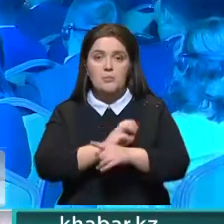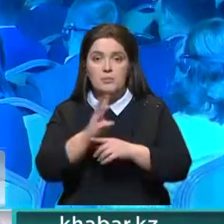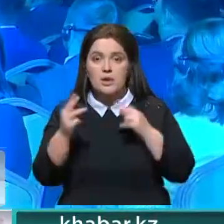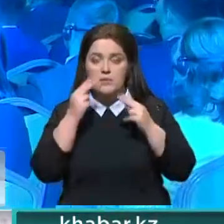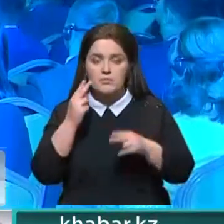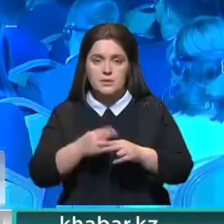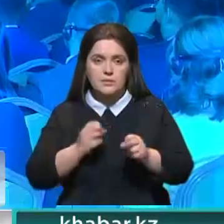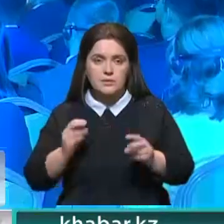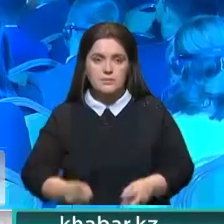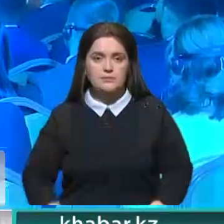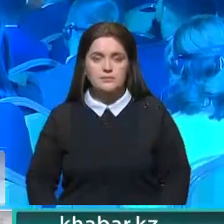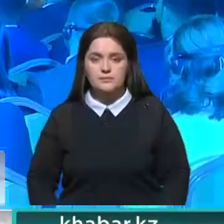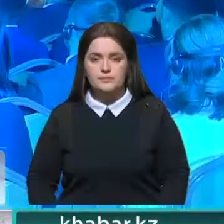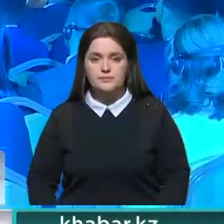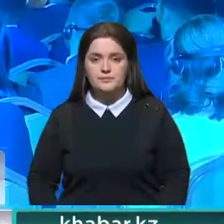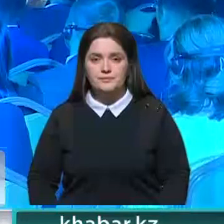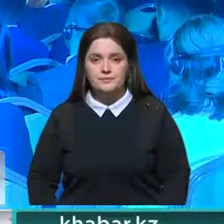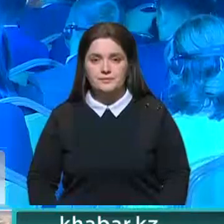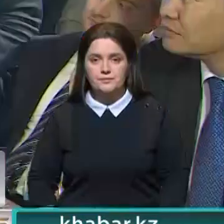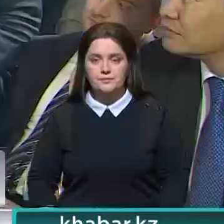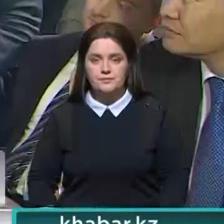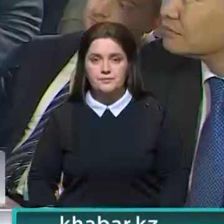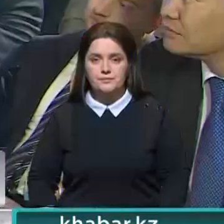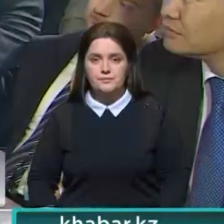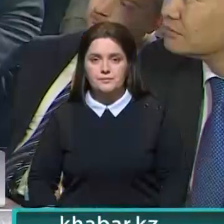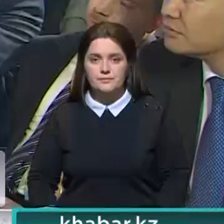обеспечения продбезопасности.